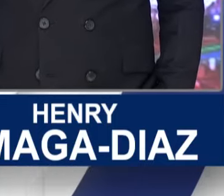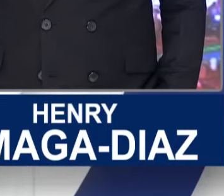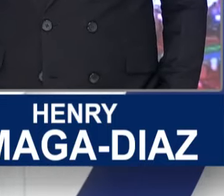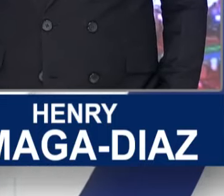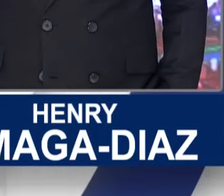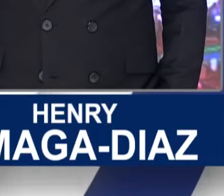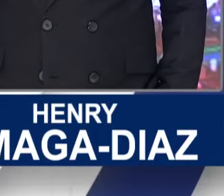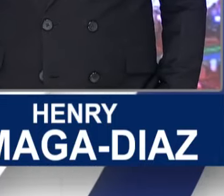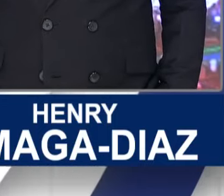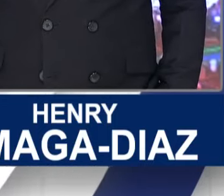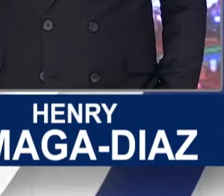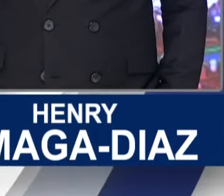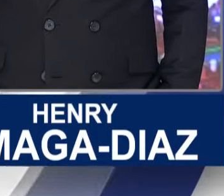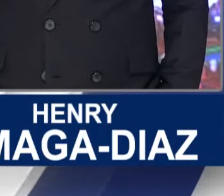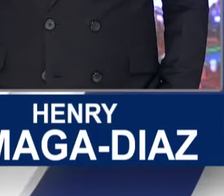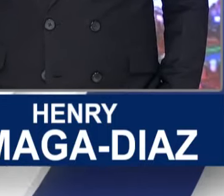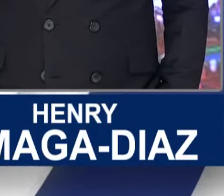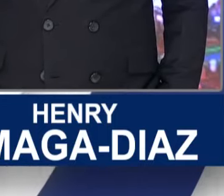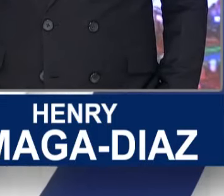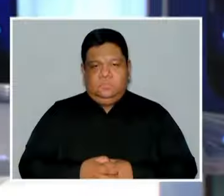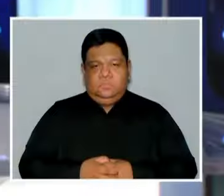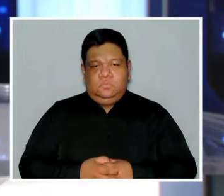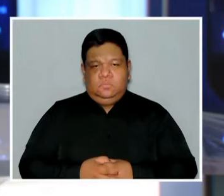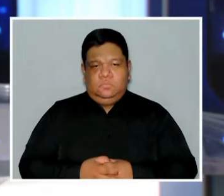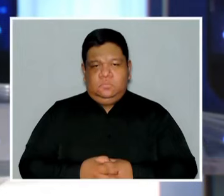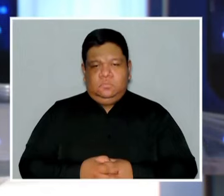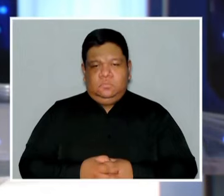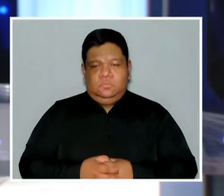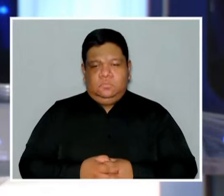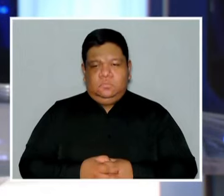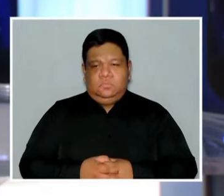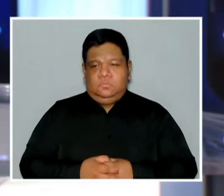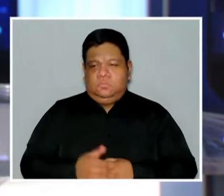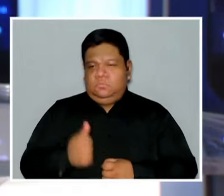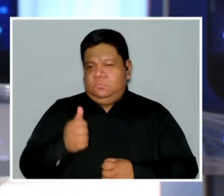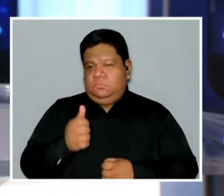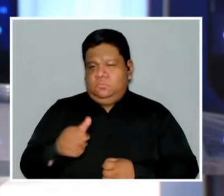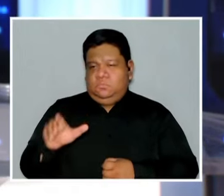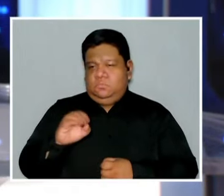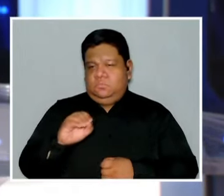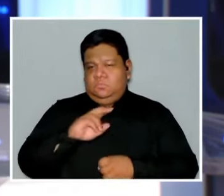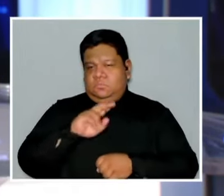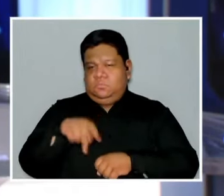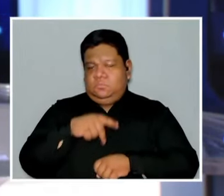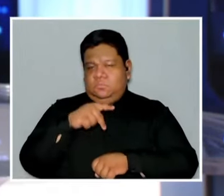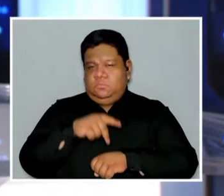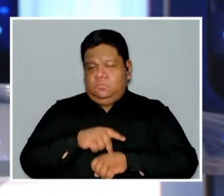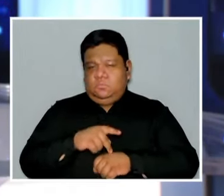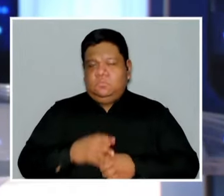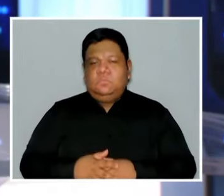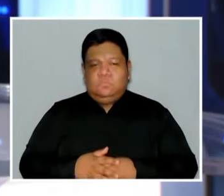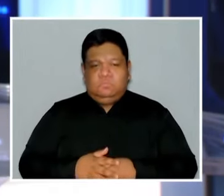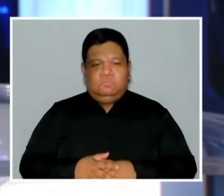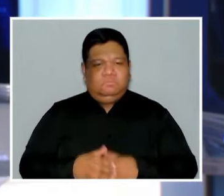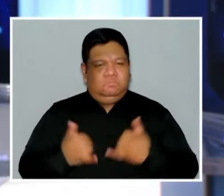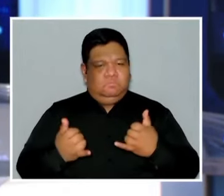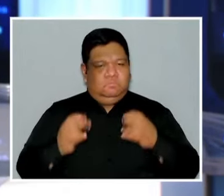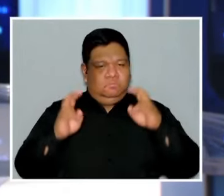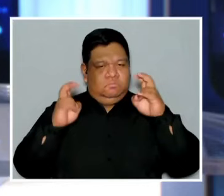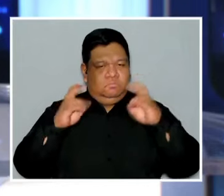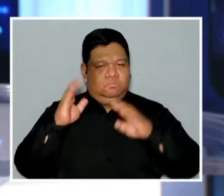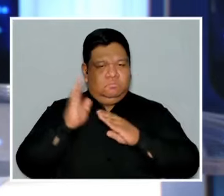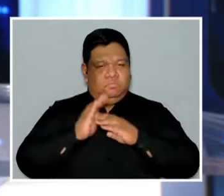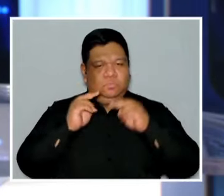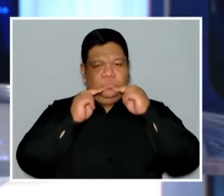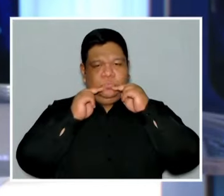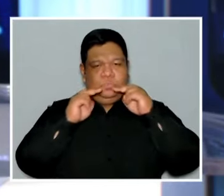nakakaapekto sa imahen ng NAIA. Matapos po ang reklamo ng ilang pasahero na nakagat na surot sa airport, viral naman